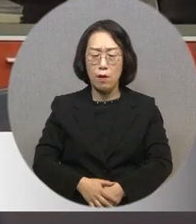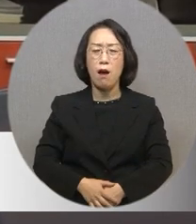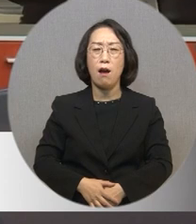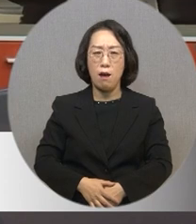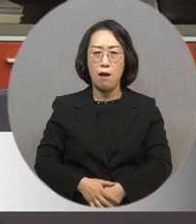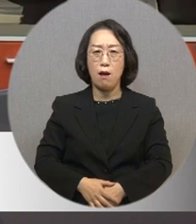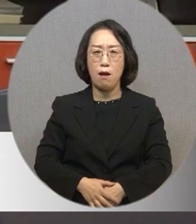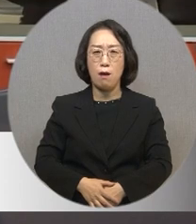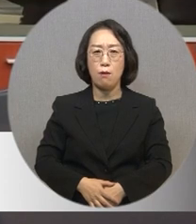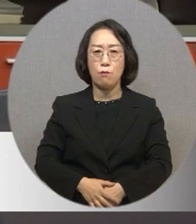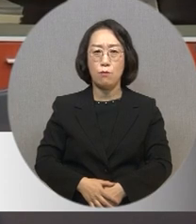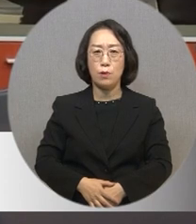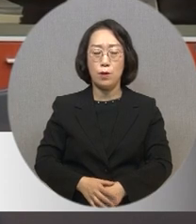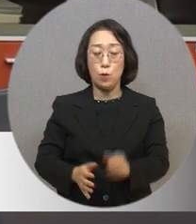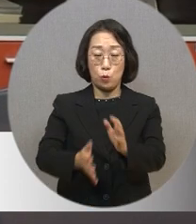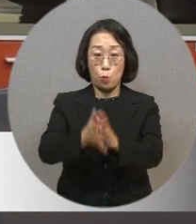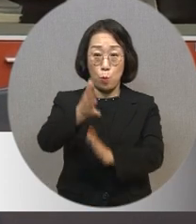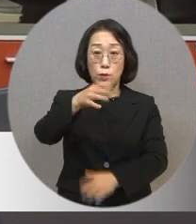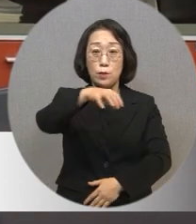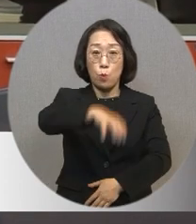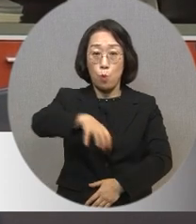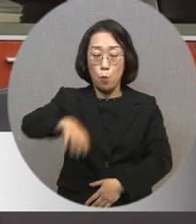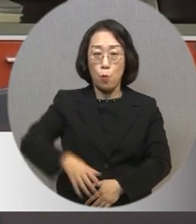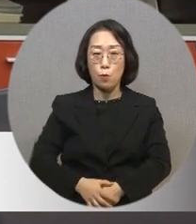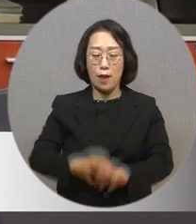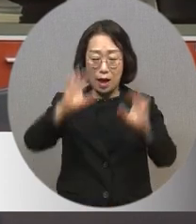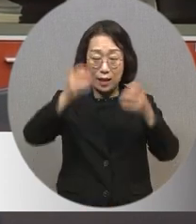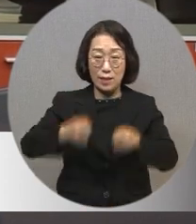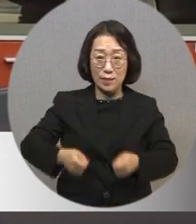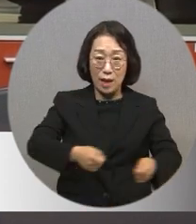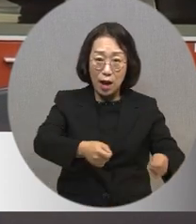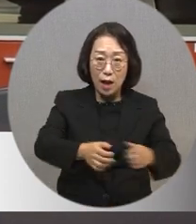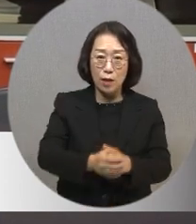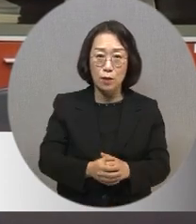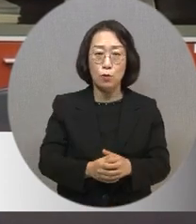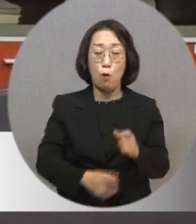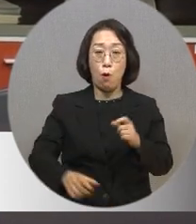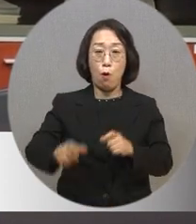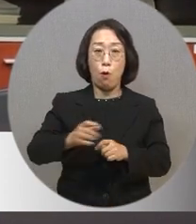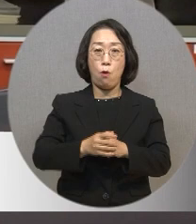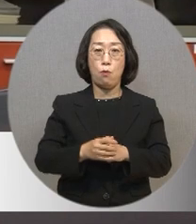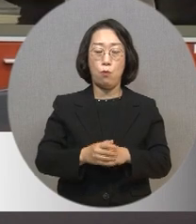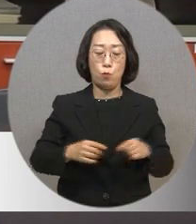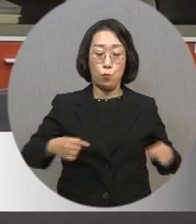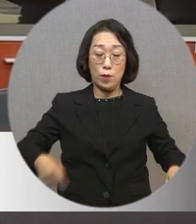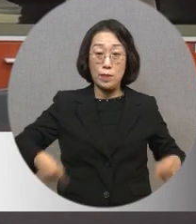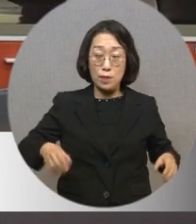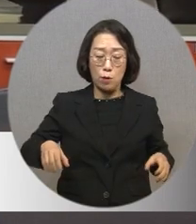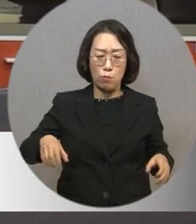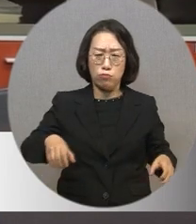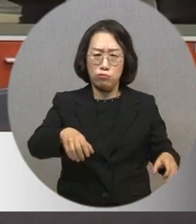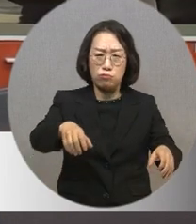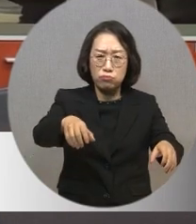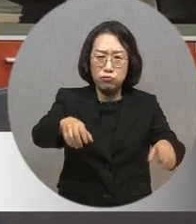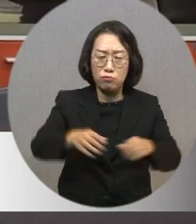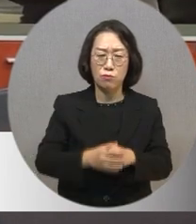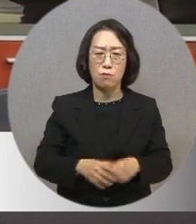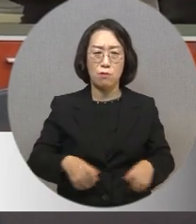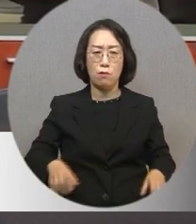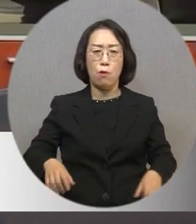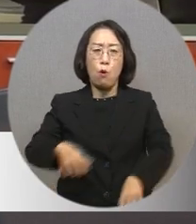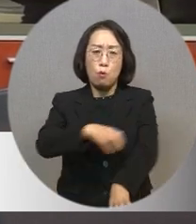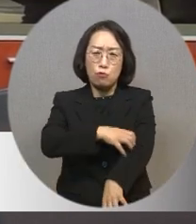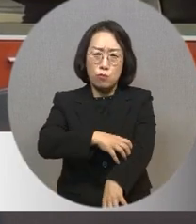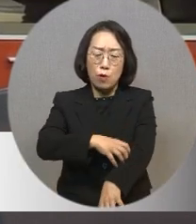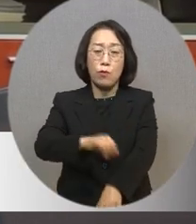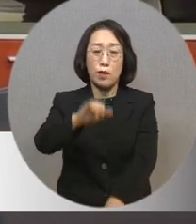이렇게 우리 도시가 유모차나 아니면 사실 더 나아가가지고는 휠체어에 참 친화적이지